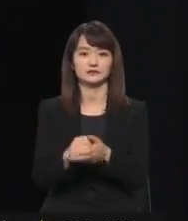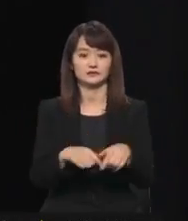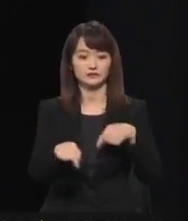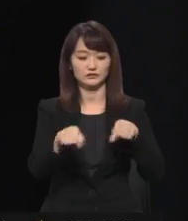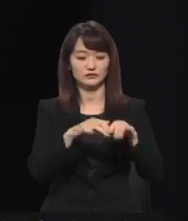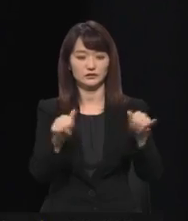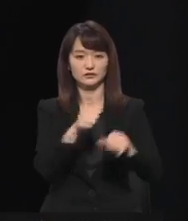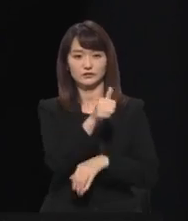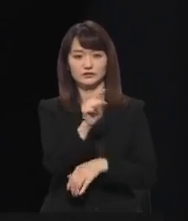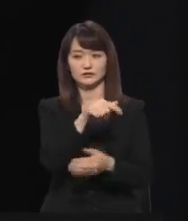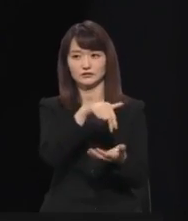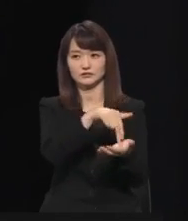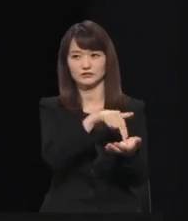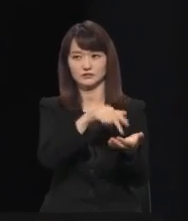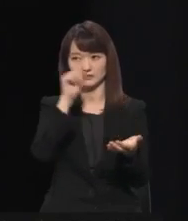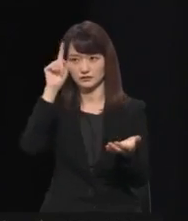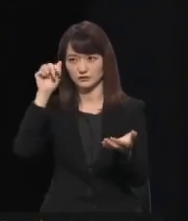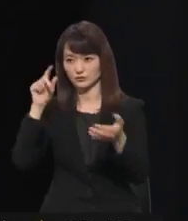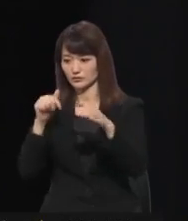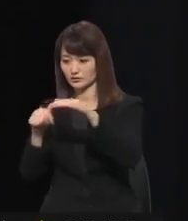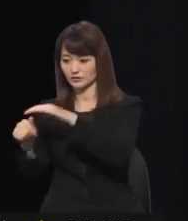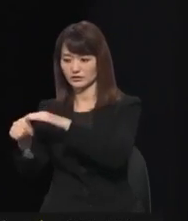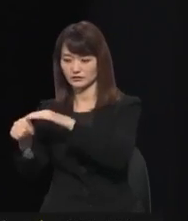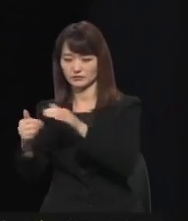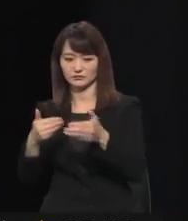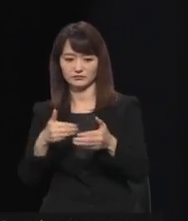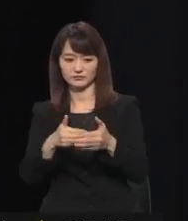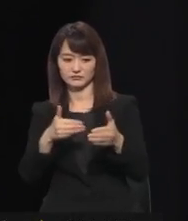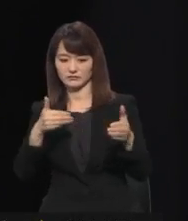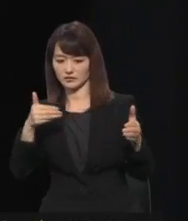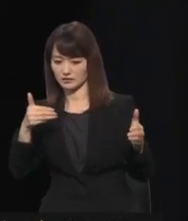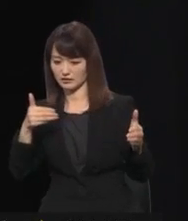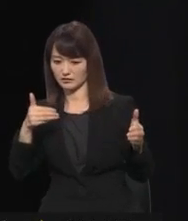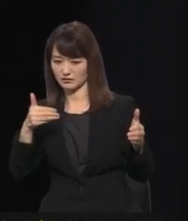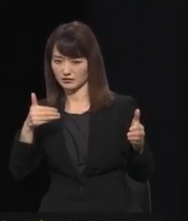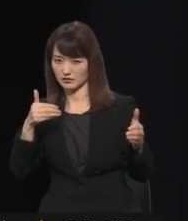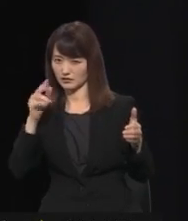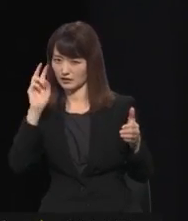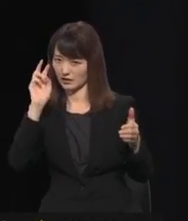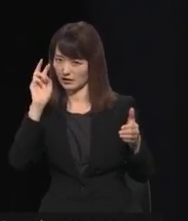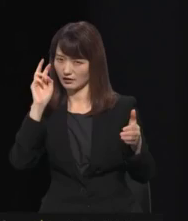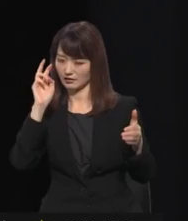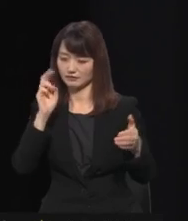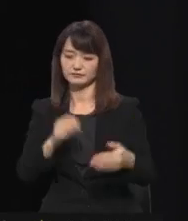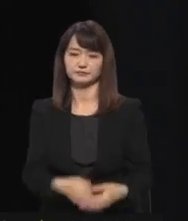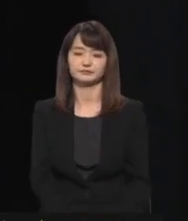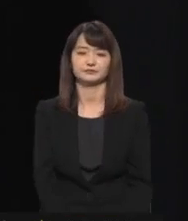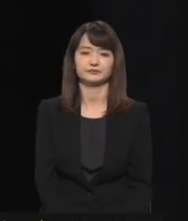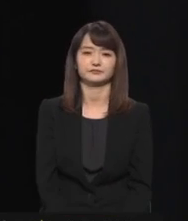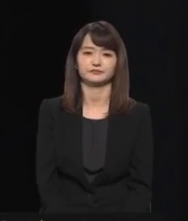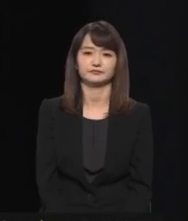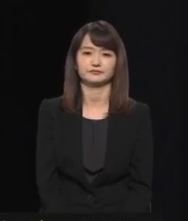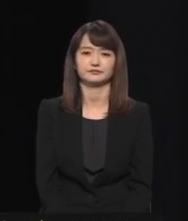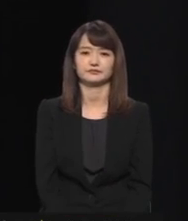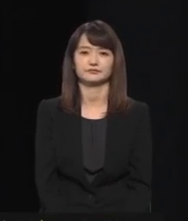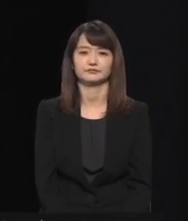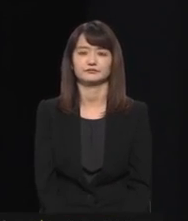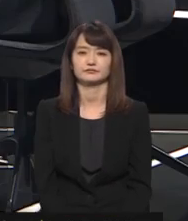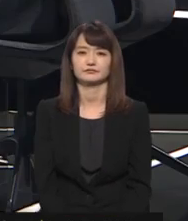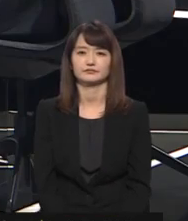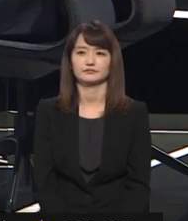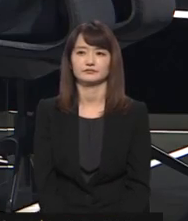입장에서 볼 때는 이준석 와의 거래 2개의 들어간 것 아니냐 라고 평가하는 것이 좀 맞는 것 아닌가 합니다